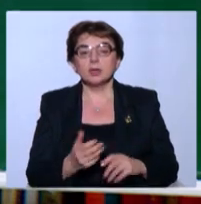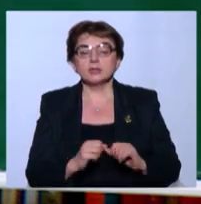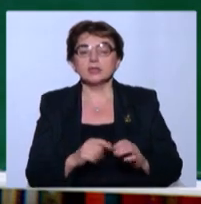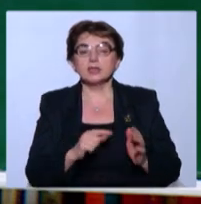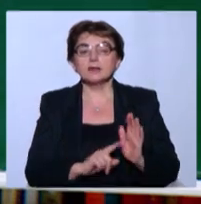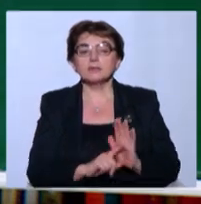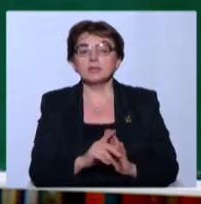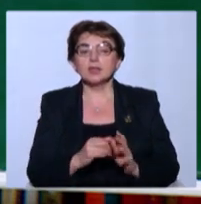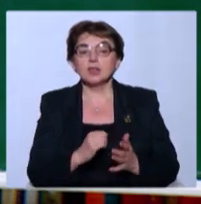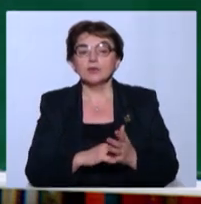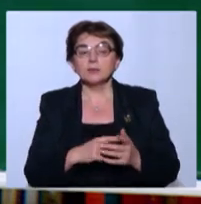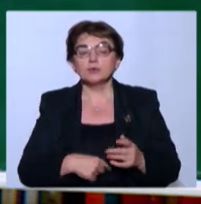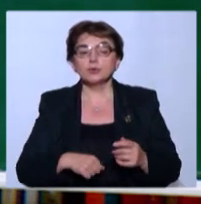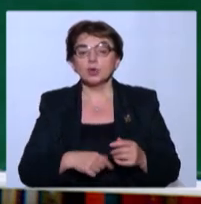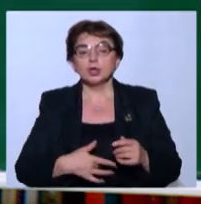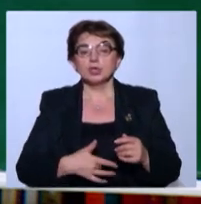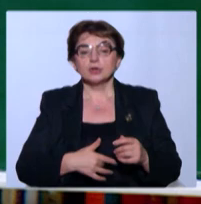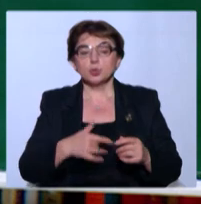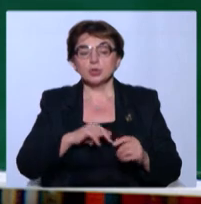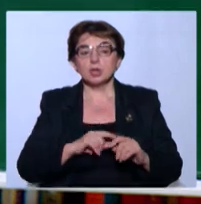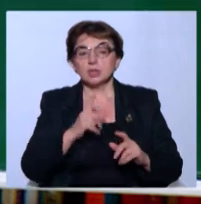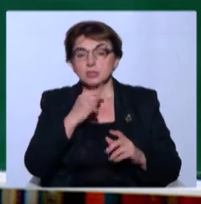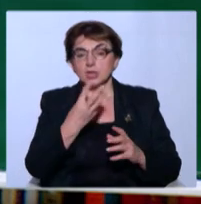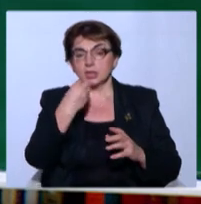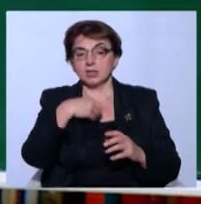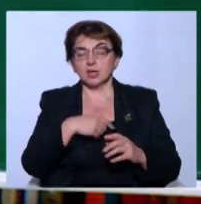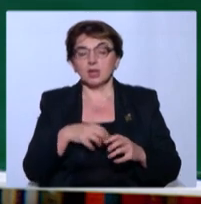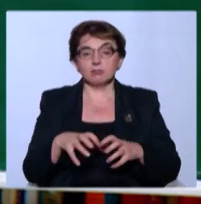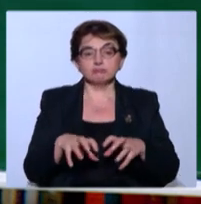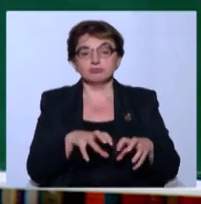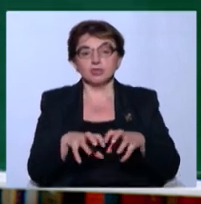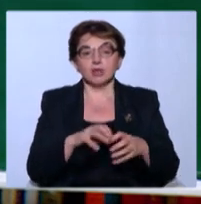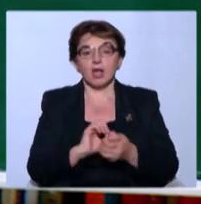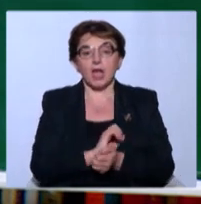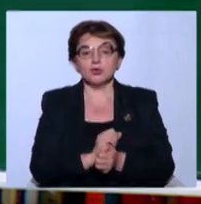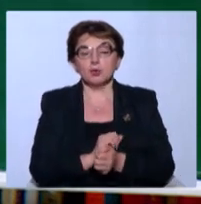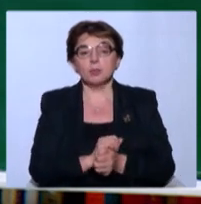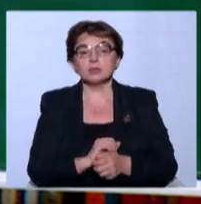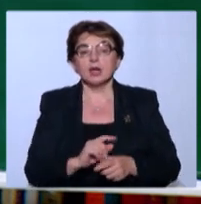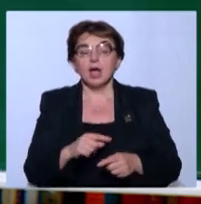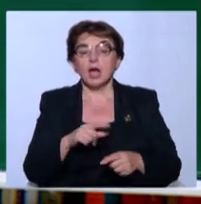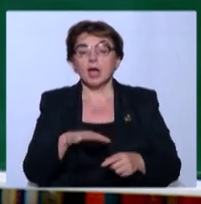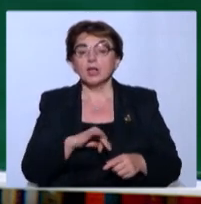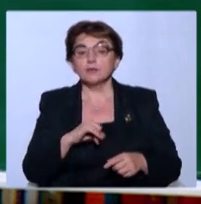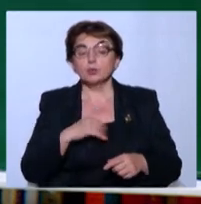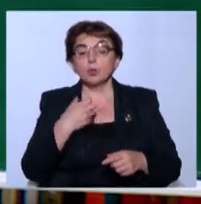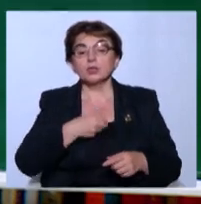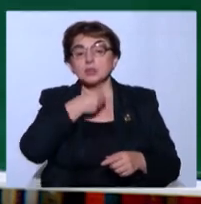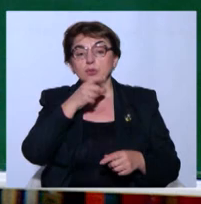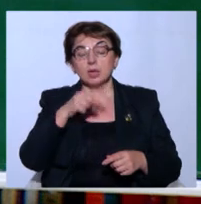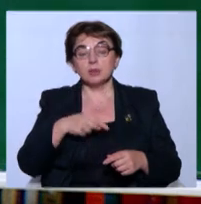იწვევს მის რძის შეხაჭოებას. თუმცა ზრდასრულ ადამიანებში კუჭის წვენის ლიპაზა აქტიური არ